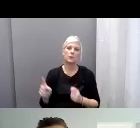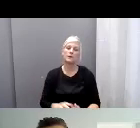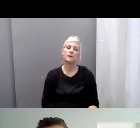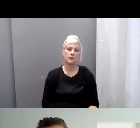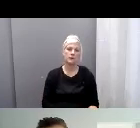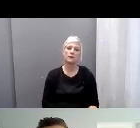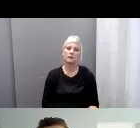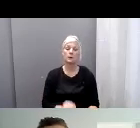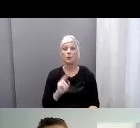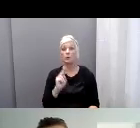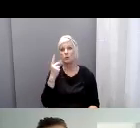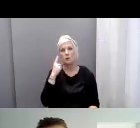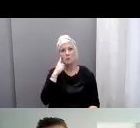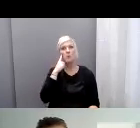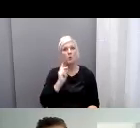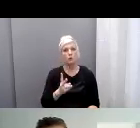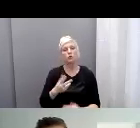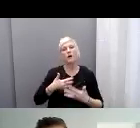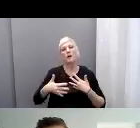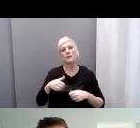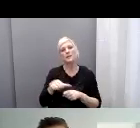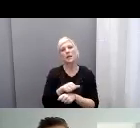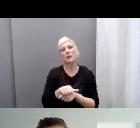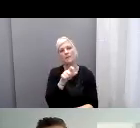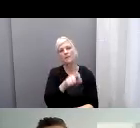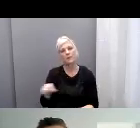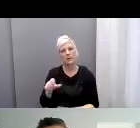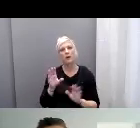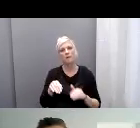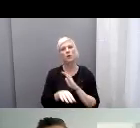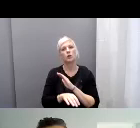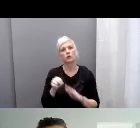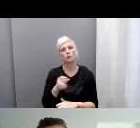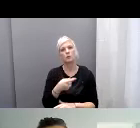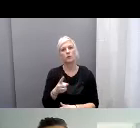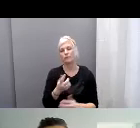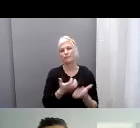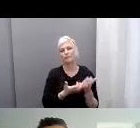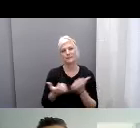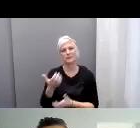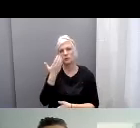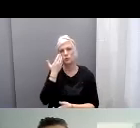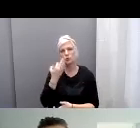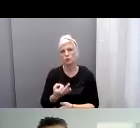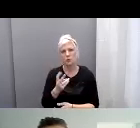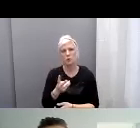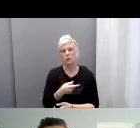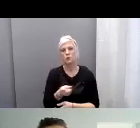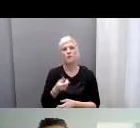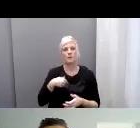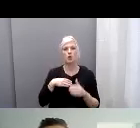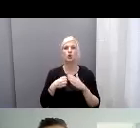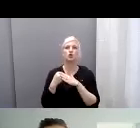Och nu när jag tänker efter, även arbetsterapeuter har nämnts som att man gärna skulle vilja ha stöd kring